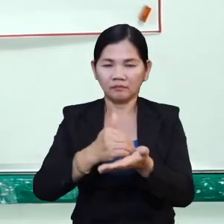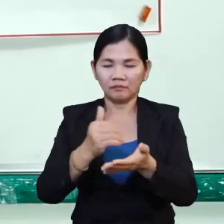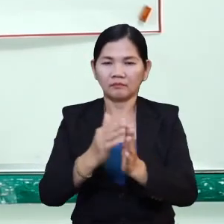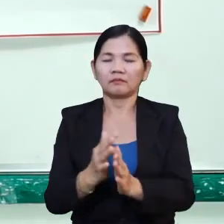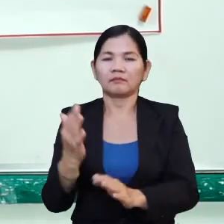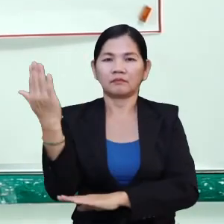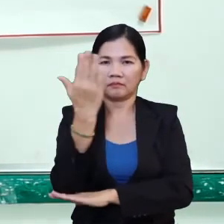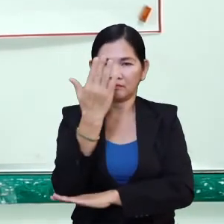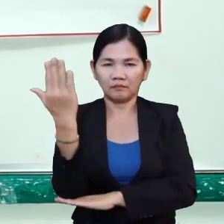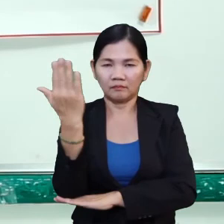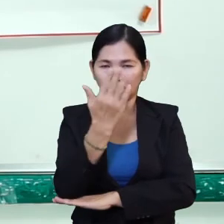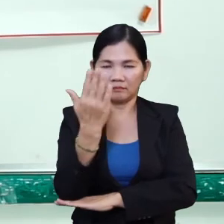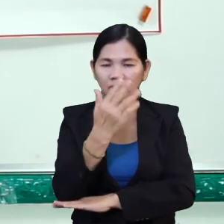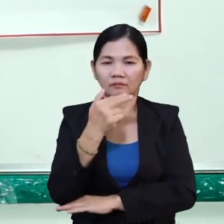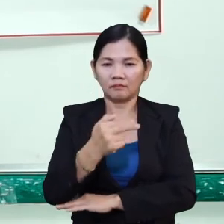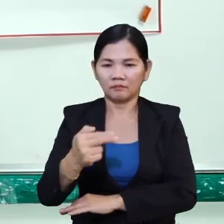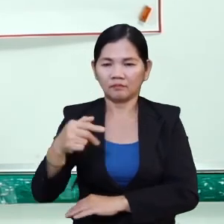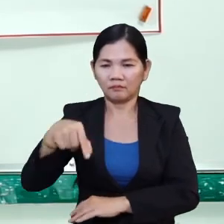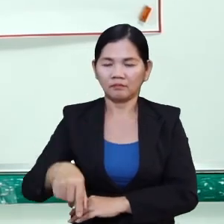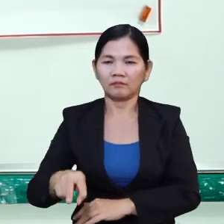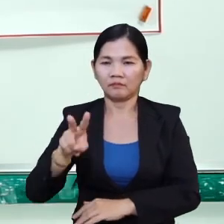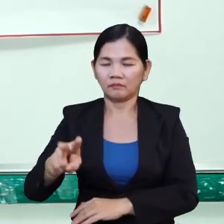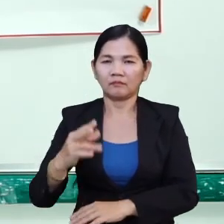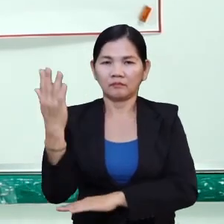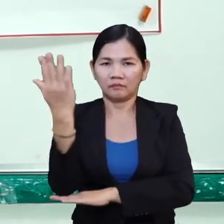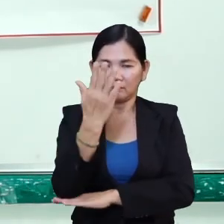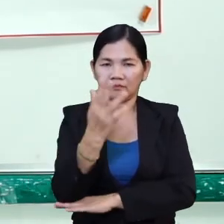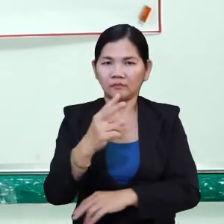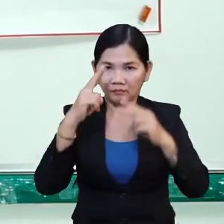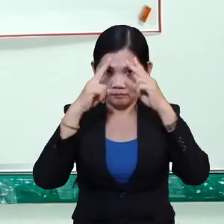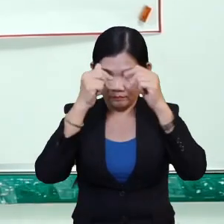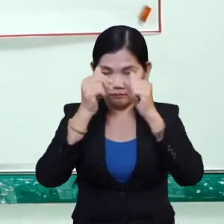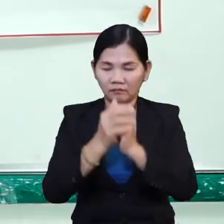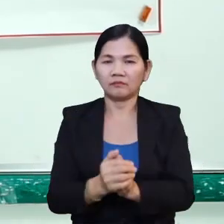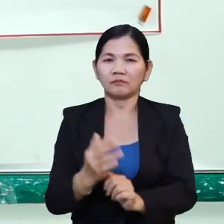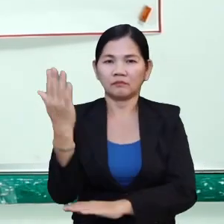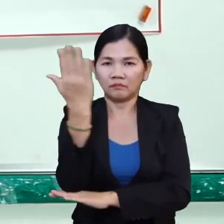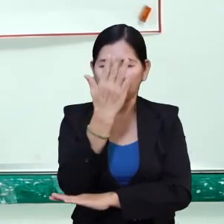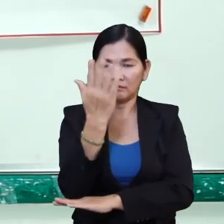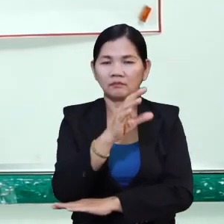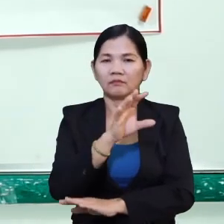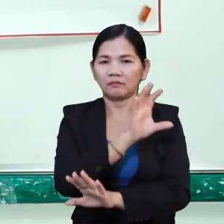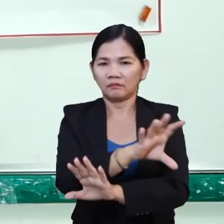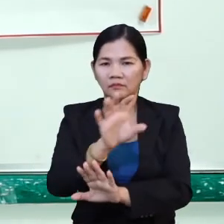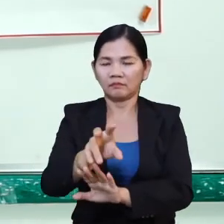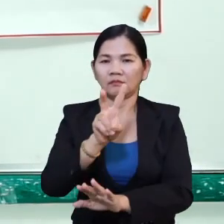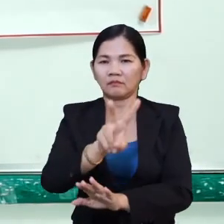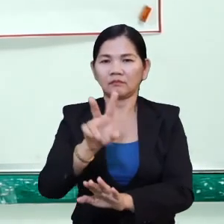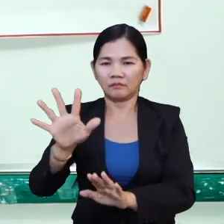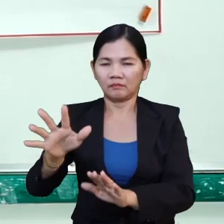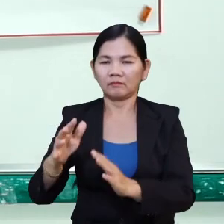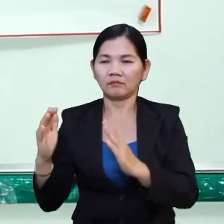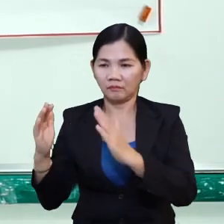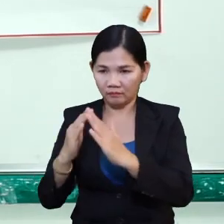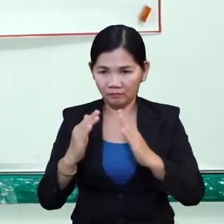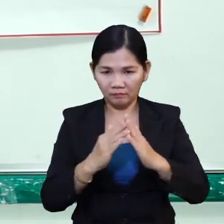នៅលើកញ្ចក់ទូរទស្សន៍ទូរទស្សន៍2ទូរទស្សន៍ដូចជា DTV និងទូរទស្សន៍ខ្សែកាន25រាជធានី